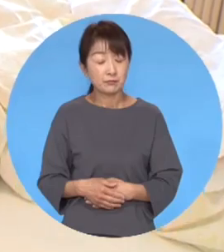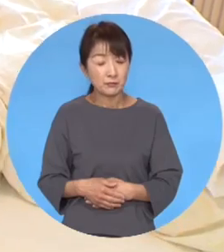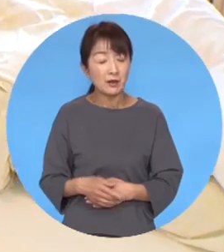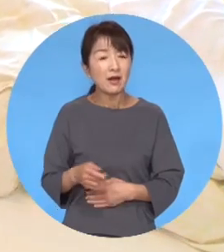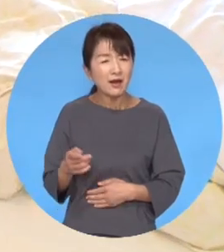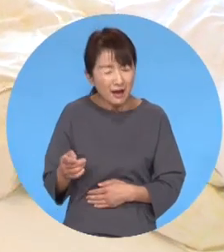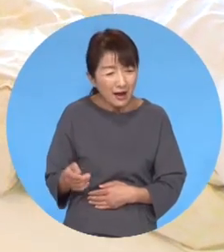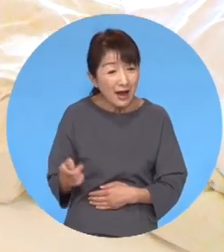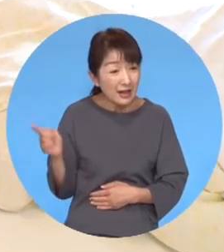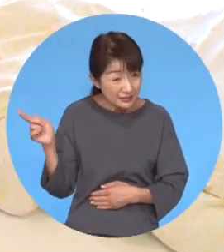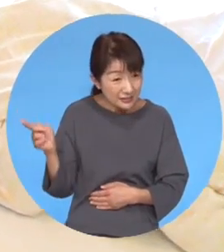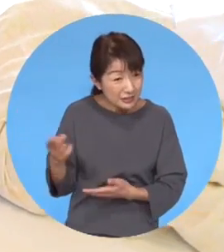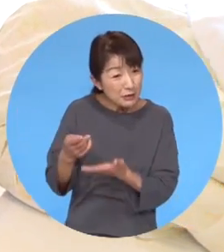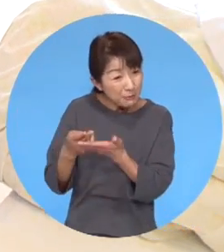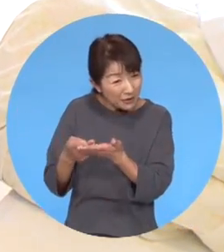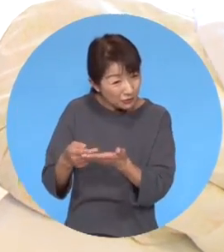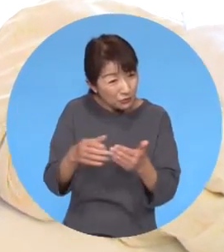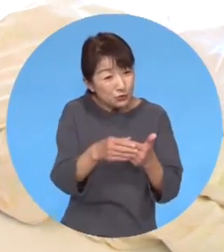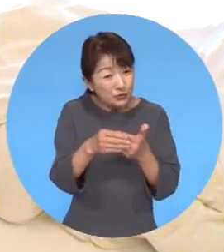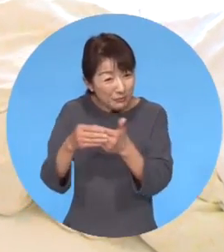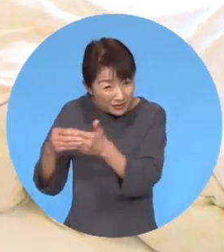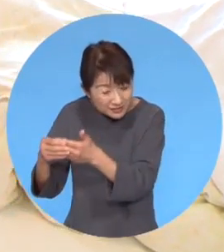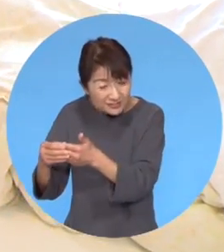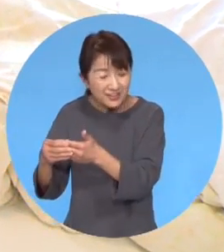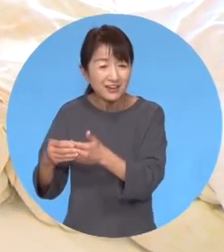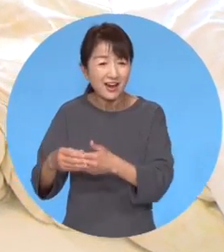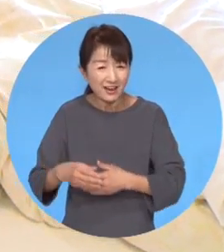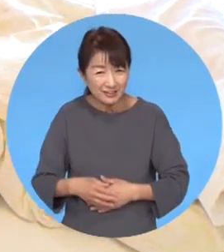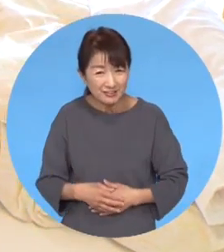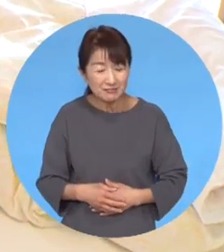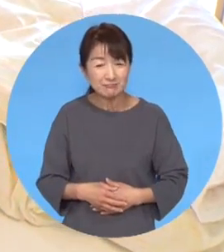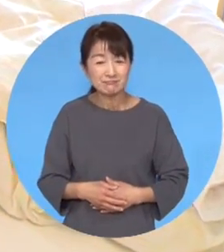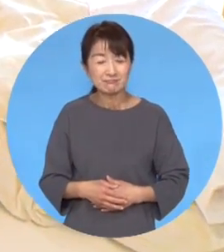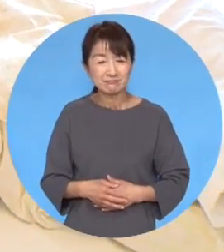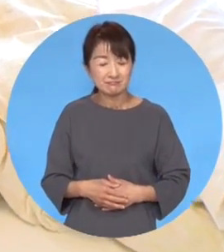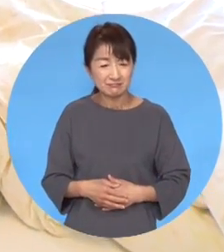ベッドに移ります。 はい、